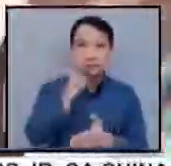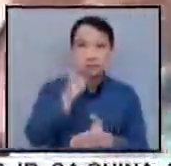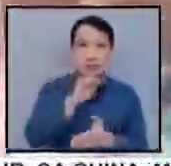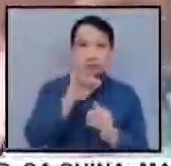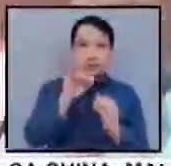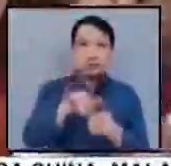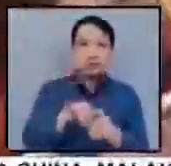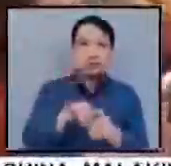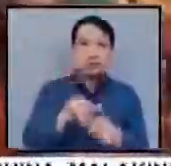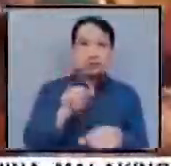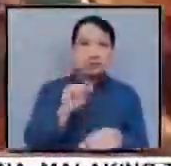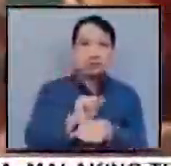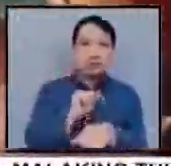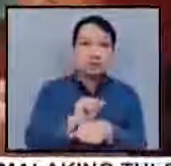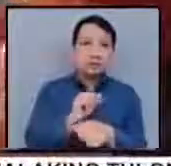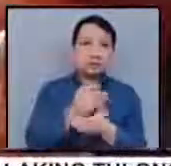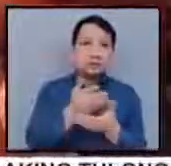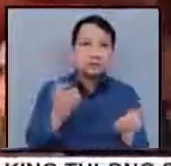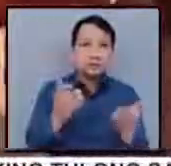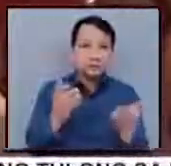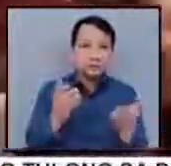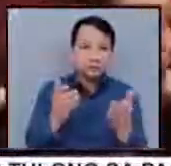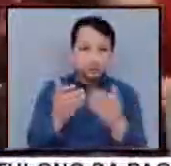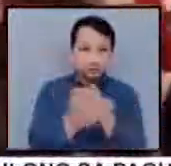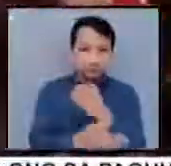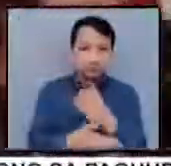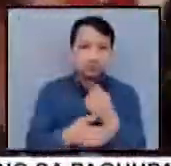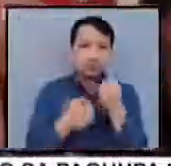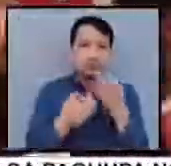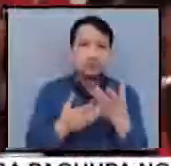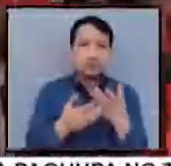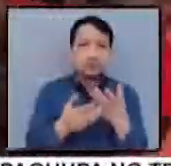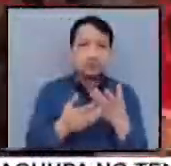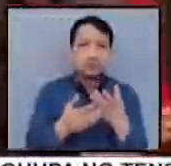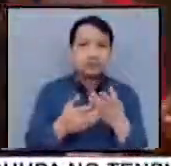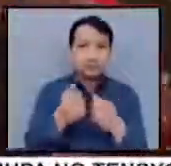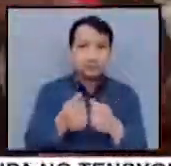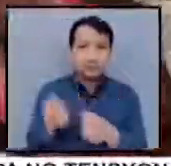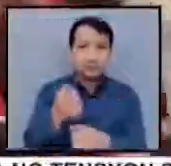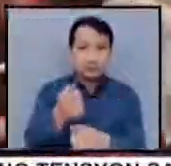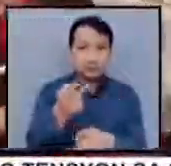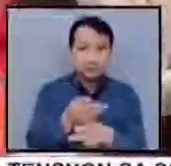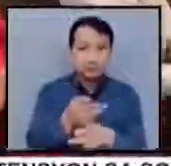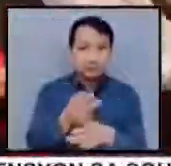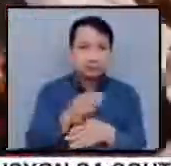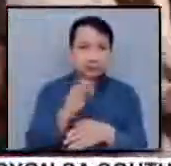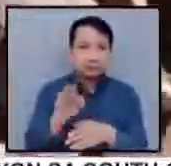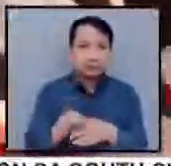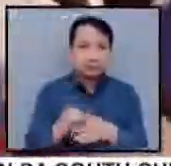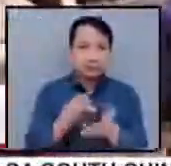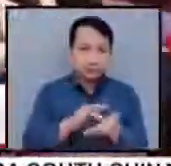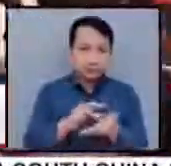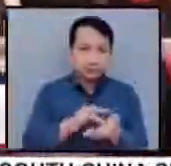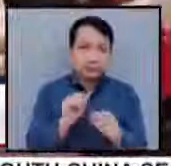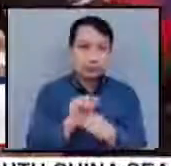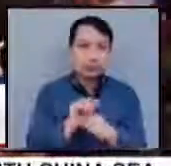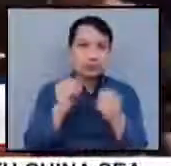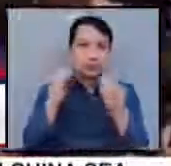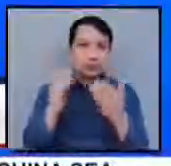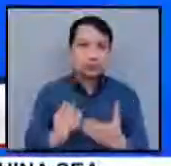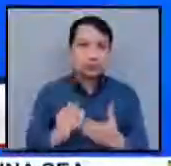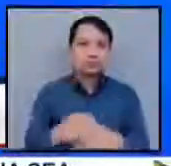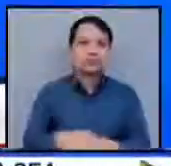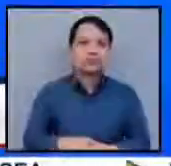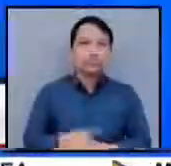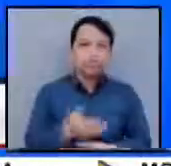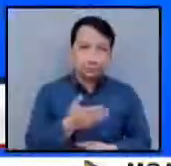sa naturang bansa. Nakaramihan ay mga supervisor sa mga factory, medical worker at guro. Kaya hirit ng